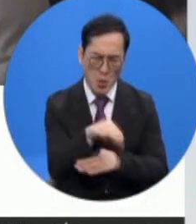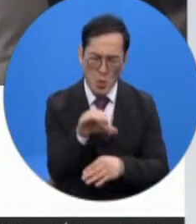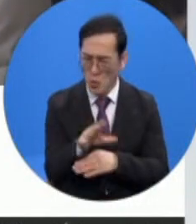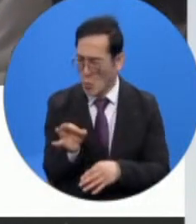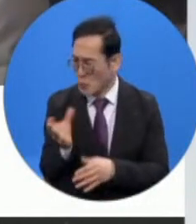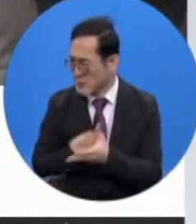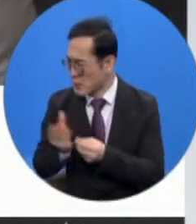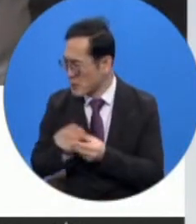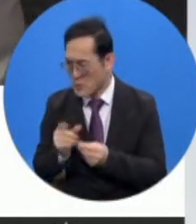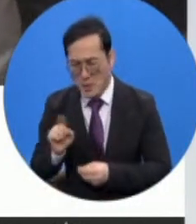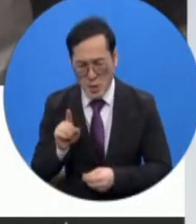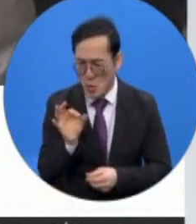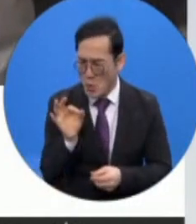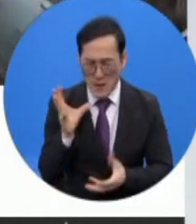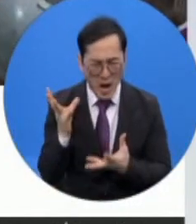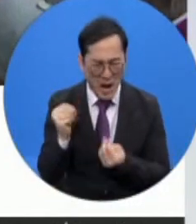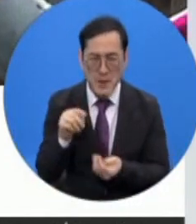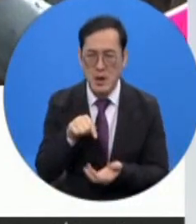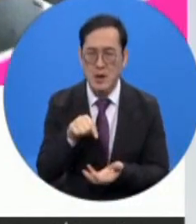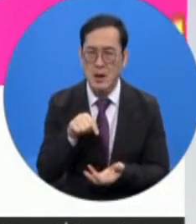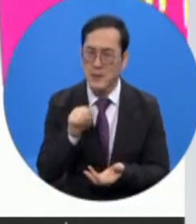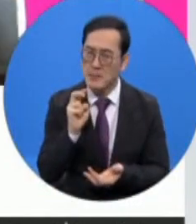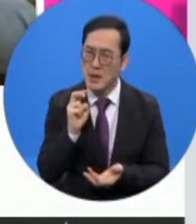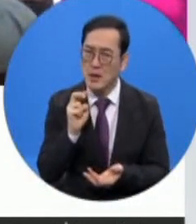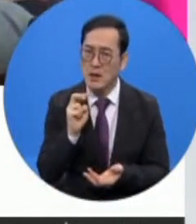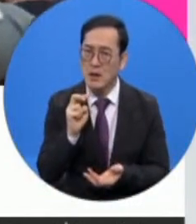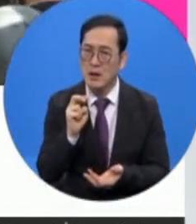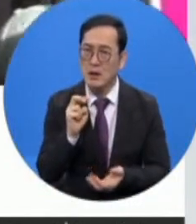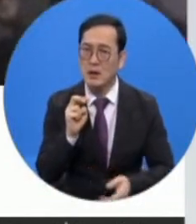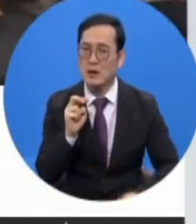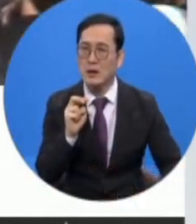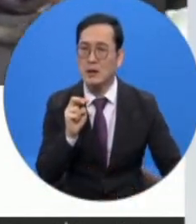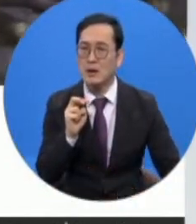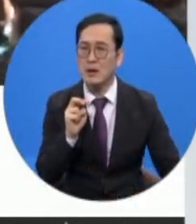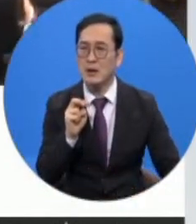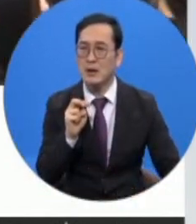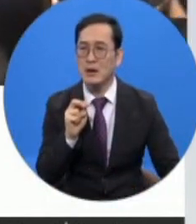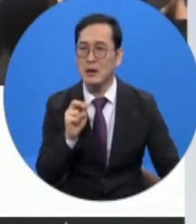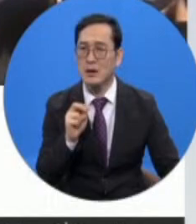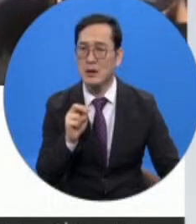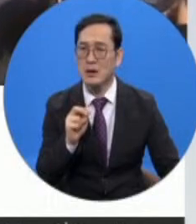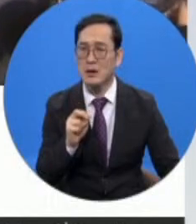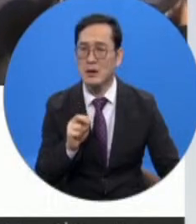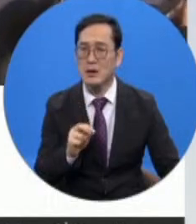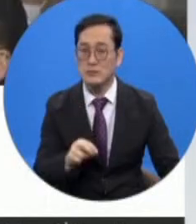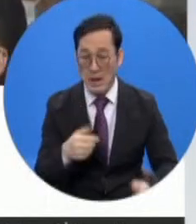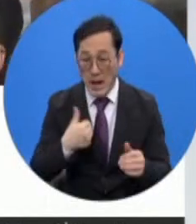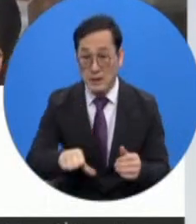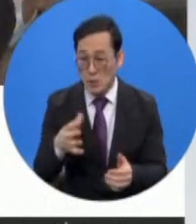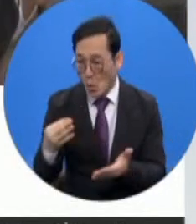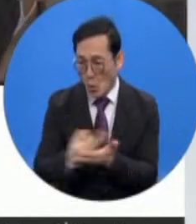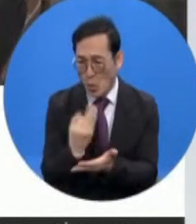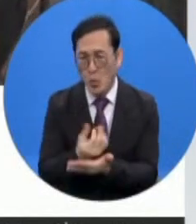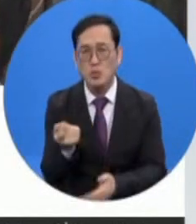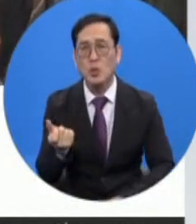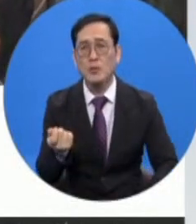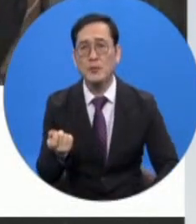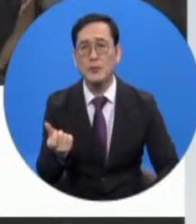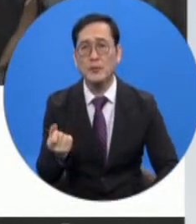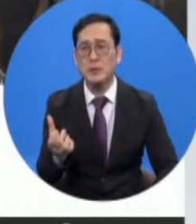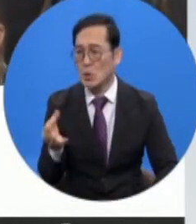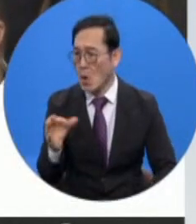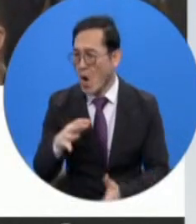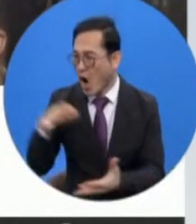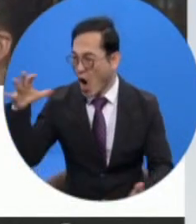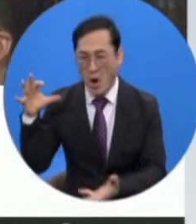많은 금액들이 사용됐을 가능성들이 있습니다. 근데 그 정도의 경제력을 이 아들이 가지고 있는 것으로 보여지지 않기 때문에 만약 이재명